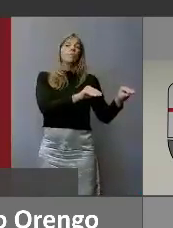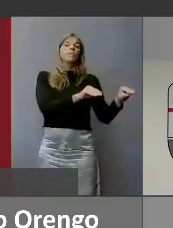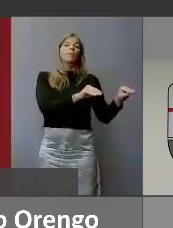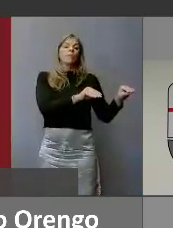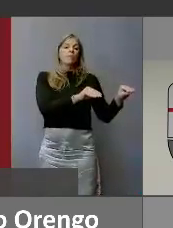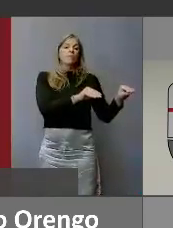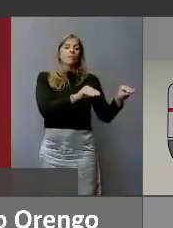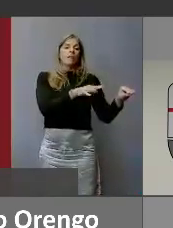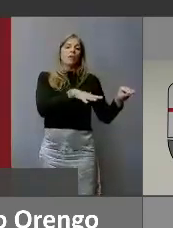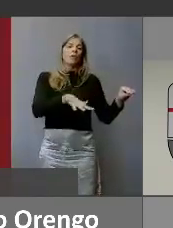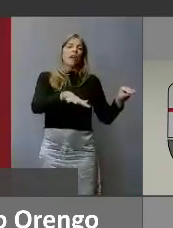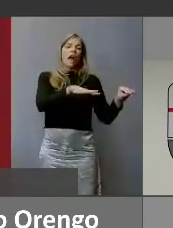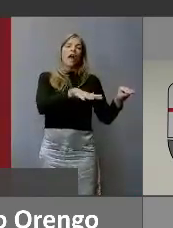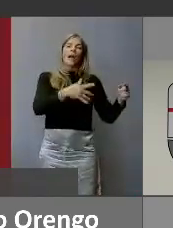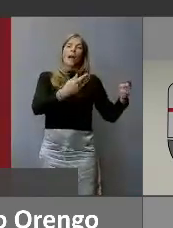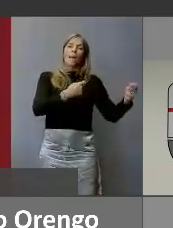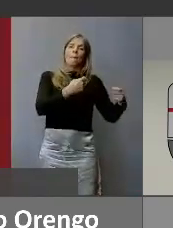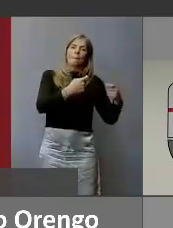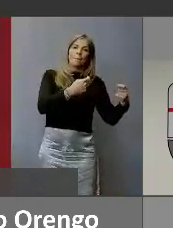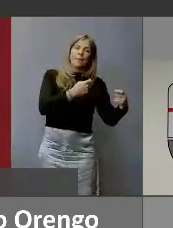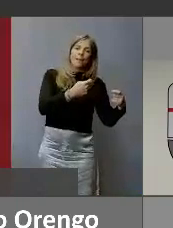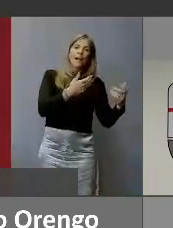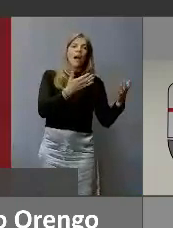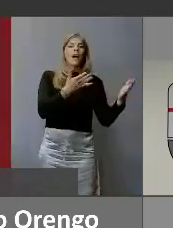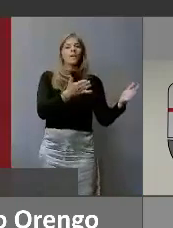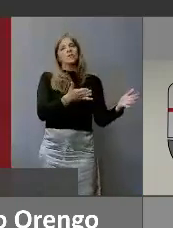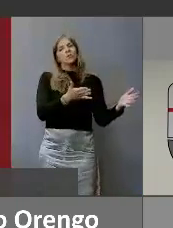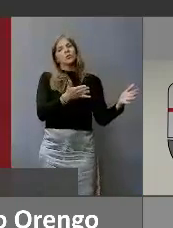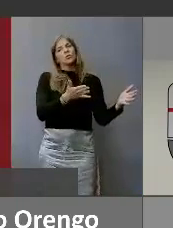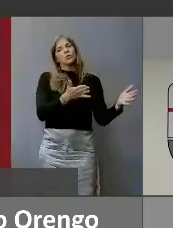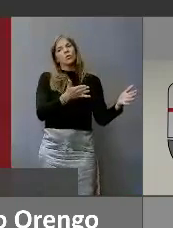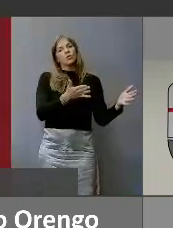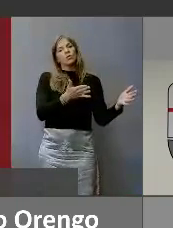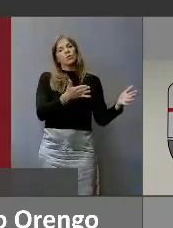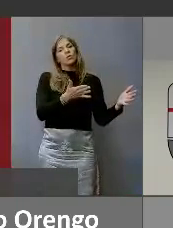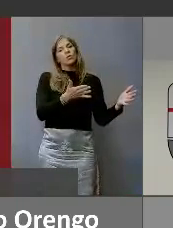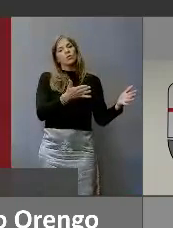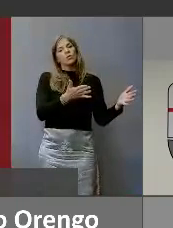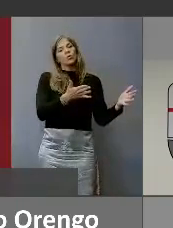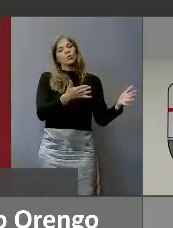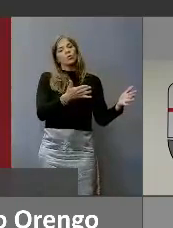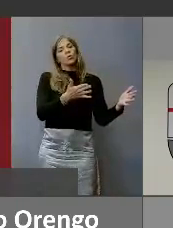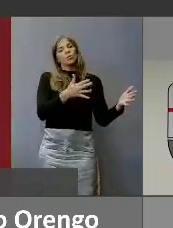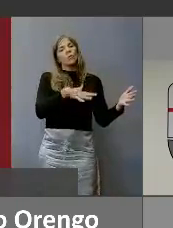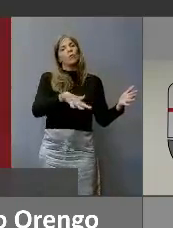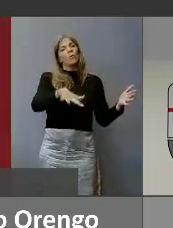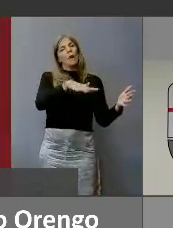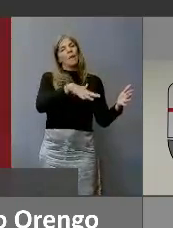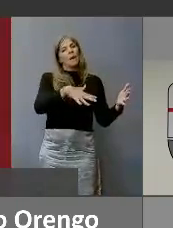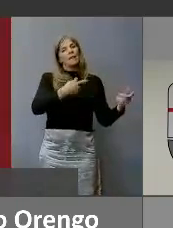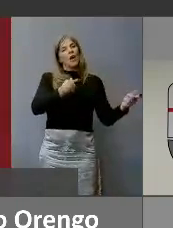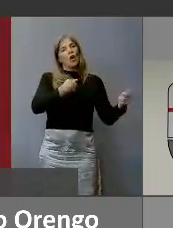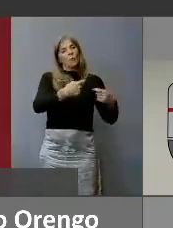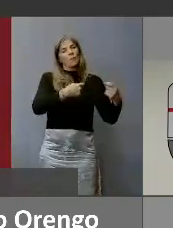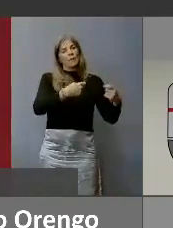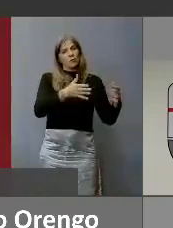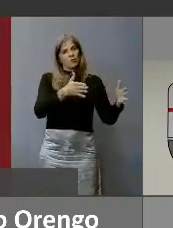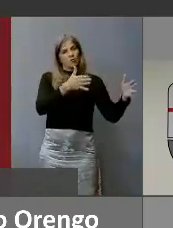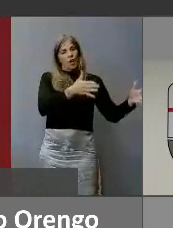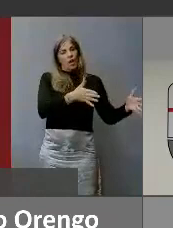e la anche consentitemi ci diciamo parte commerciale proprio che il mercato ha sulla